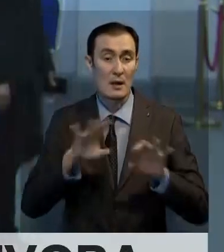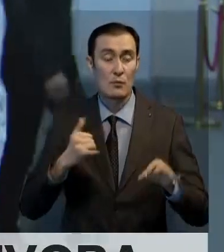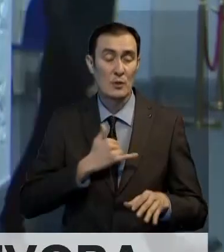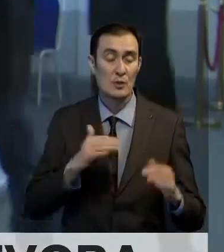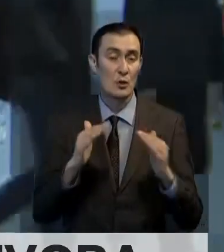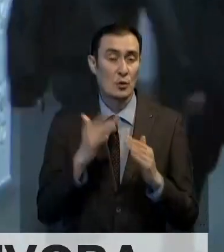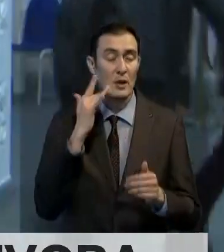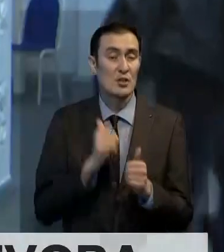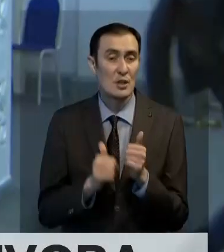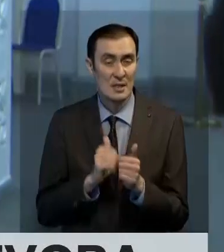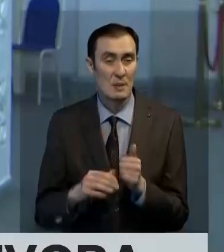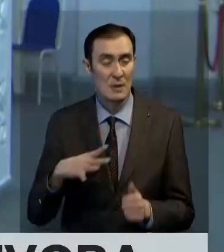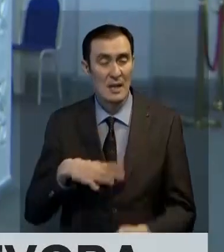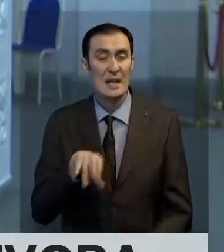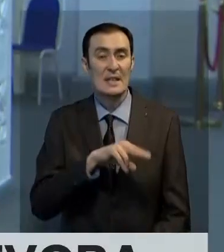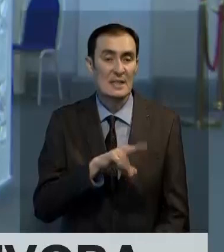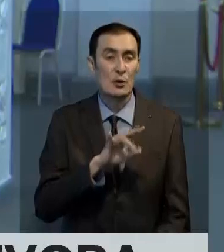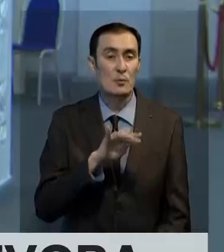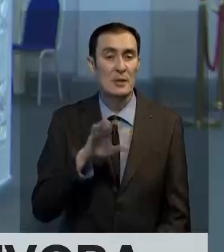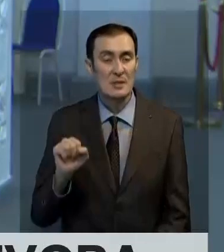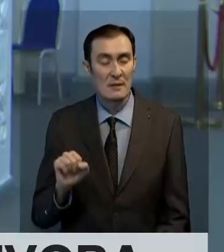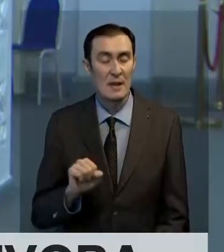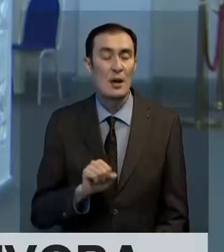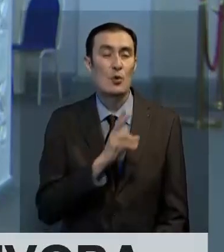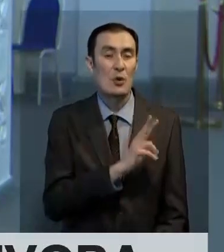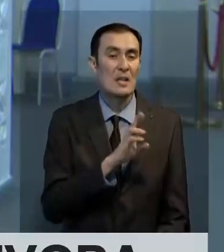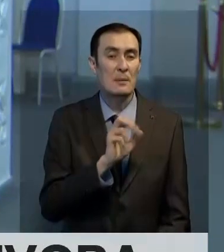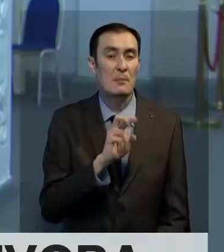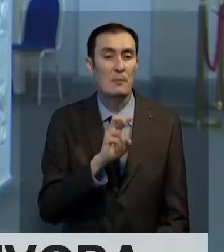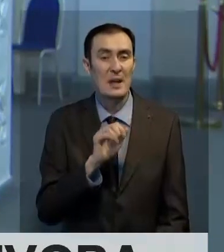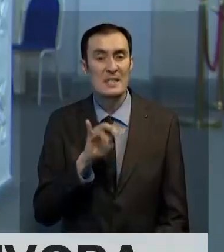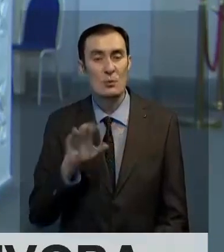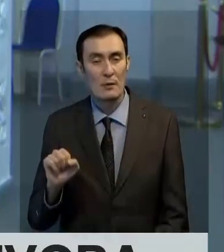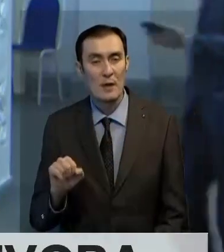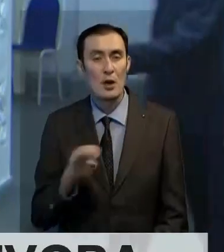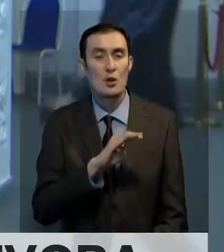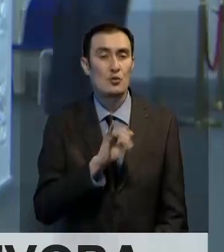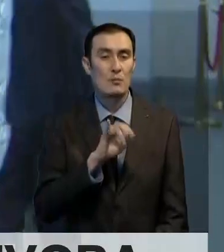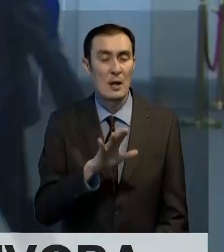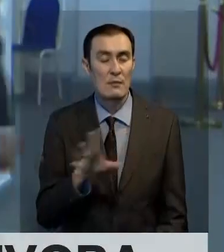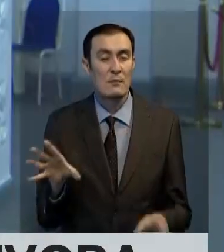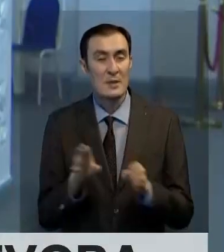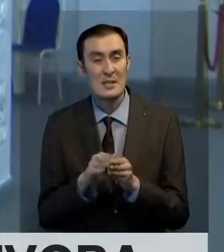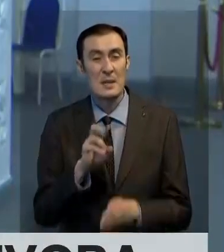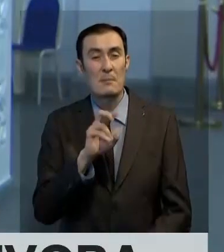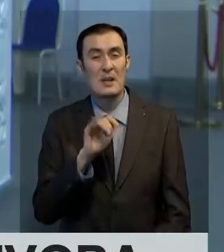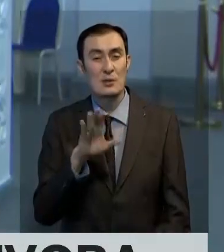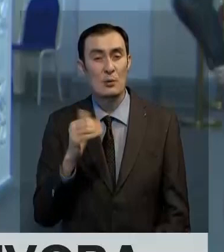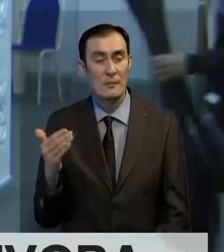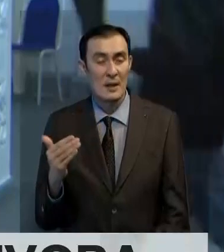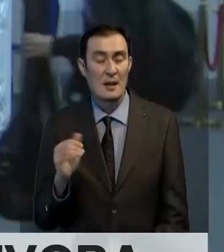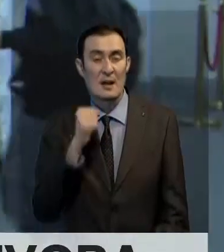дома часто были Дина Нурпиисова, Куляш Байсиитова, Жубанов. С Куляш Байсиитовой